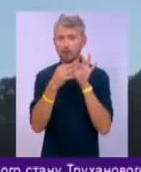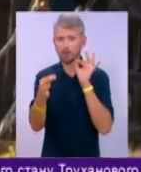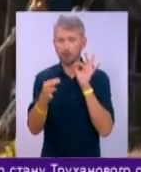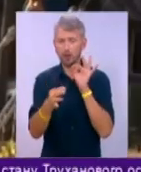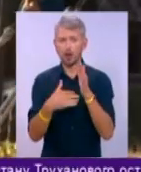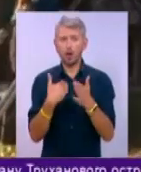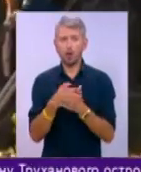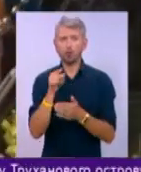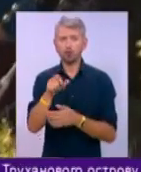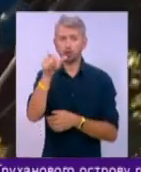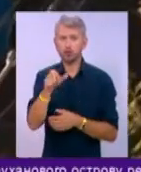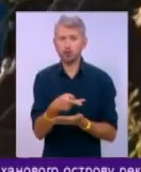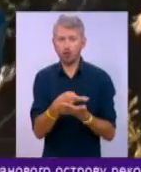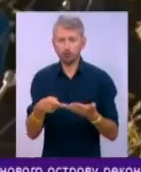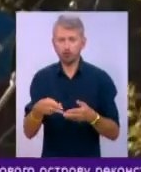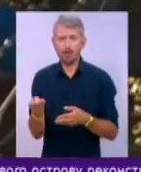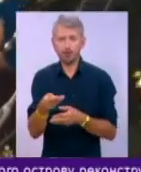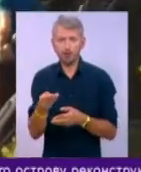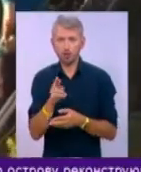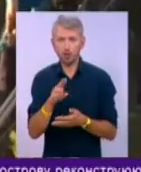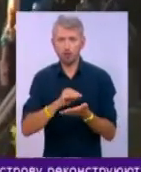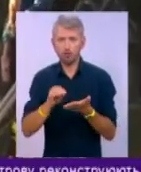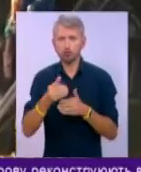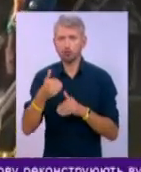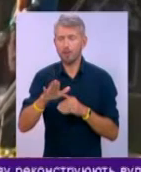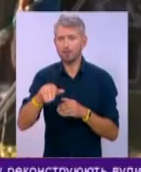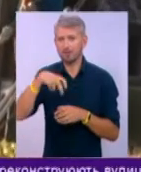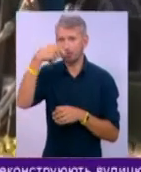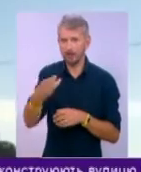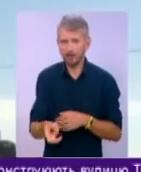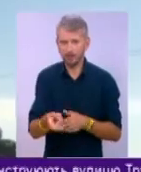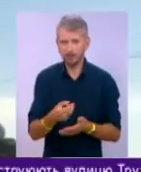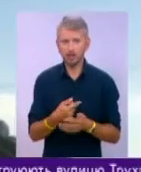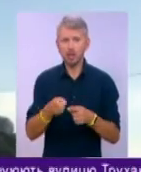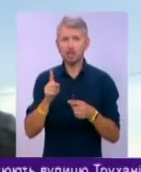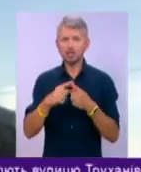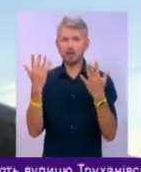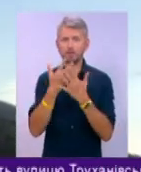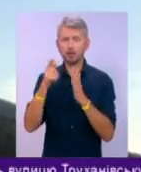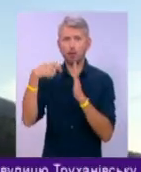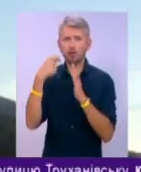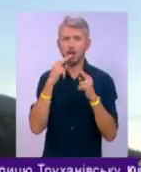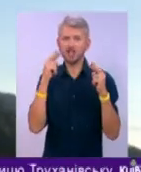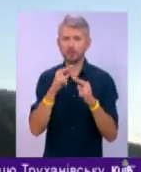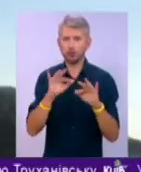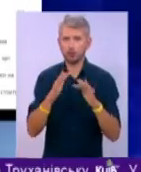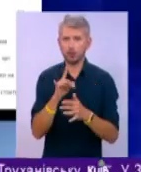А ось тут людина лежить на піску, як пишуть, уже після падіння з тролею. Це відео зняла свідок